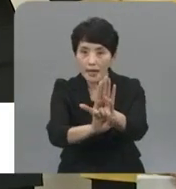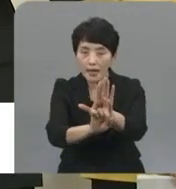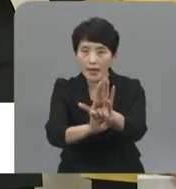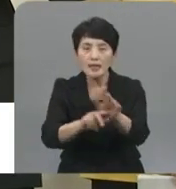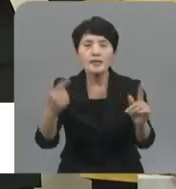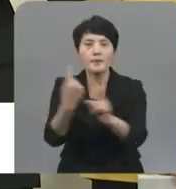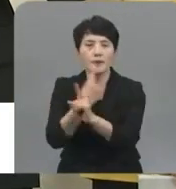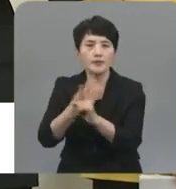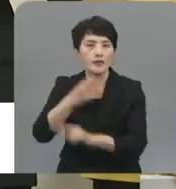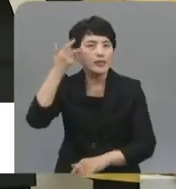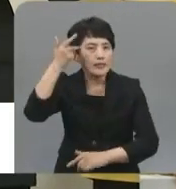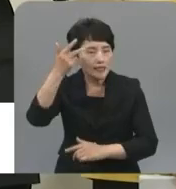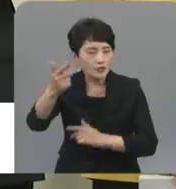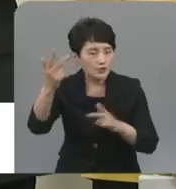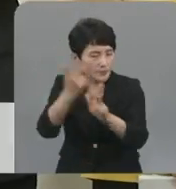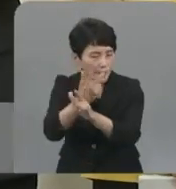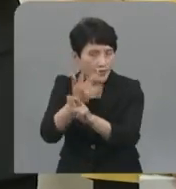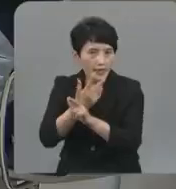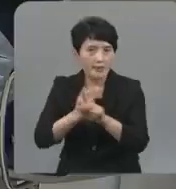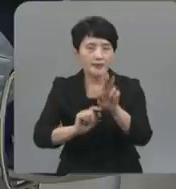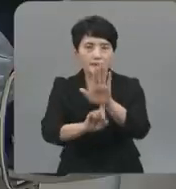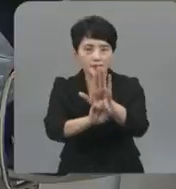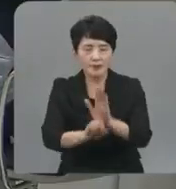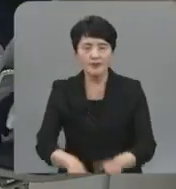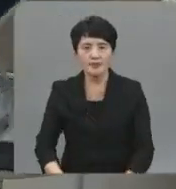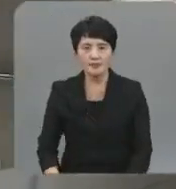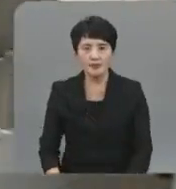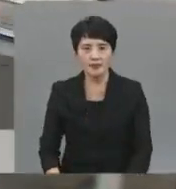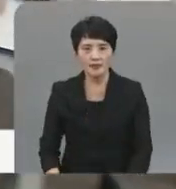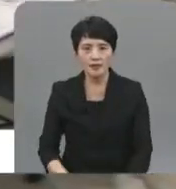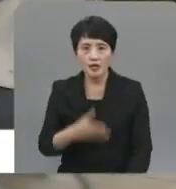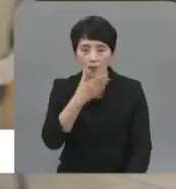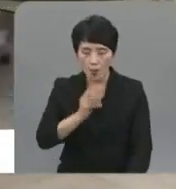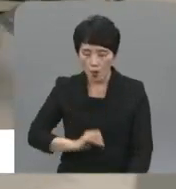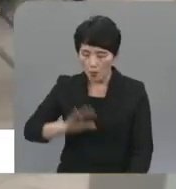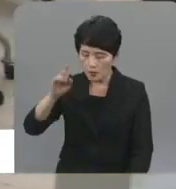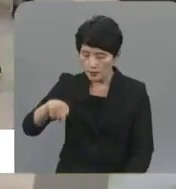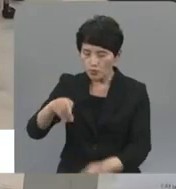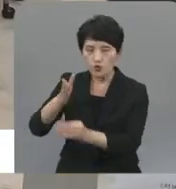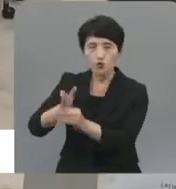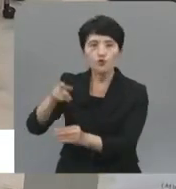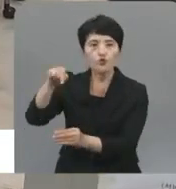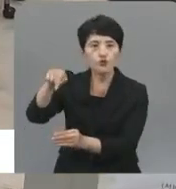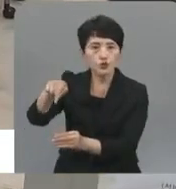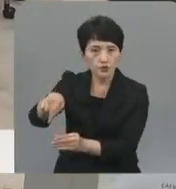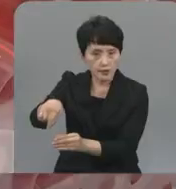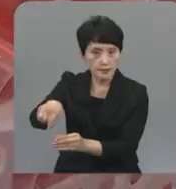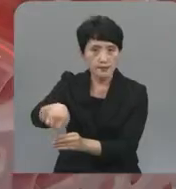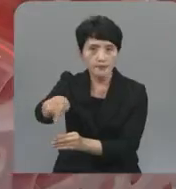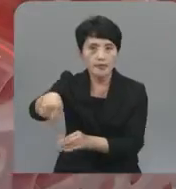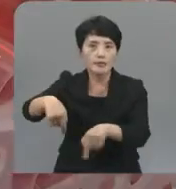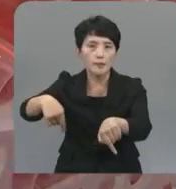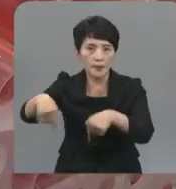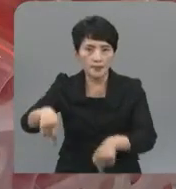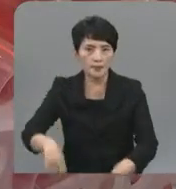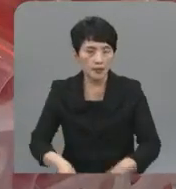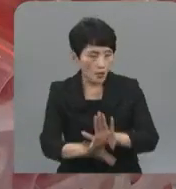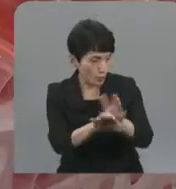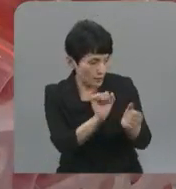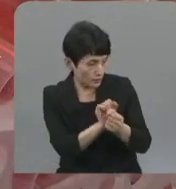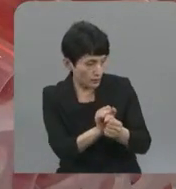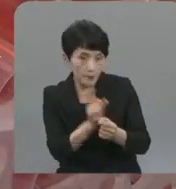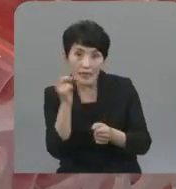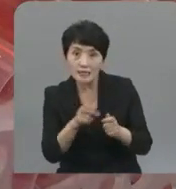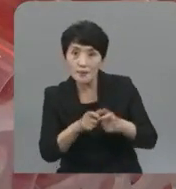rằng Hàn Quốc đã vượt qua dịch bệnh và quay trở lại đời sống thường nhật như trước đây là nhờ sự hợp tác tích cực của người dân những tiểu thương và